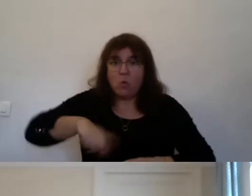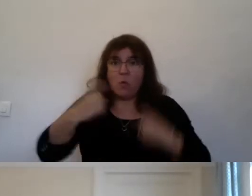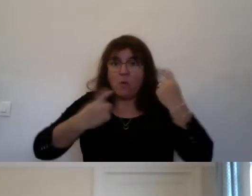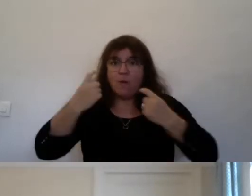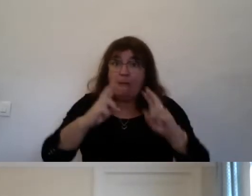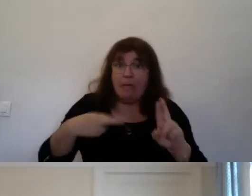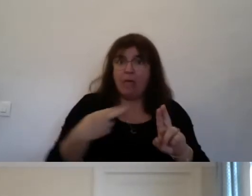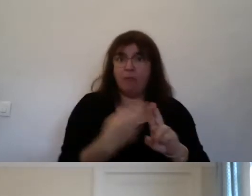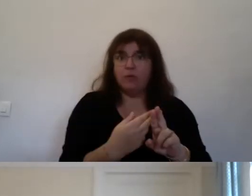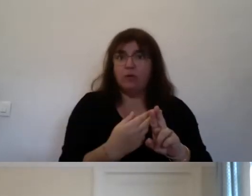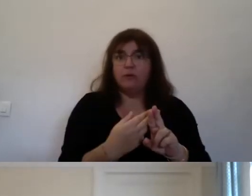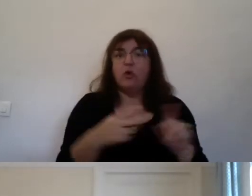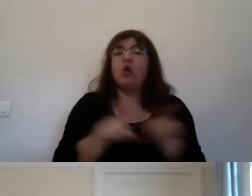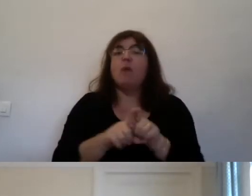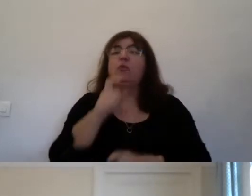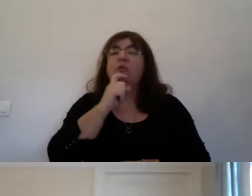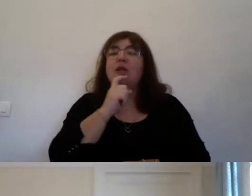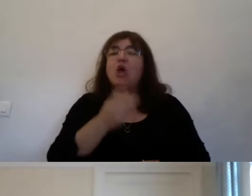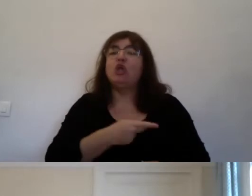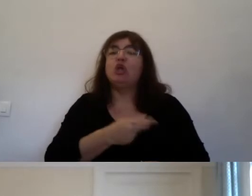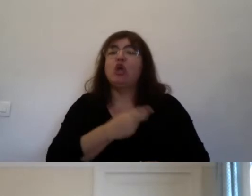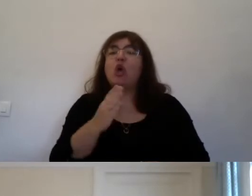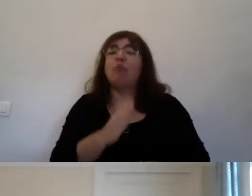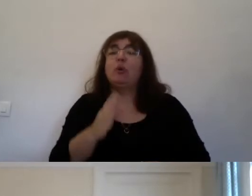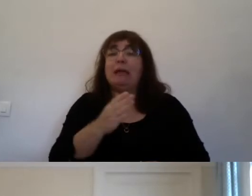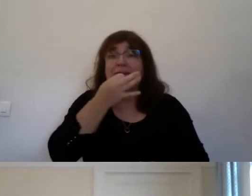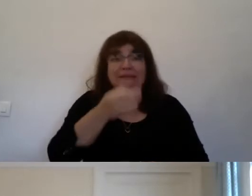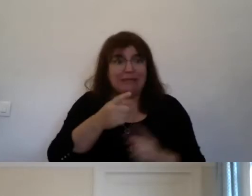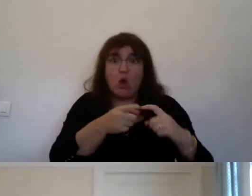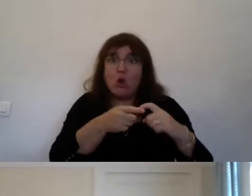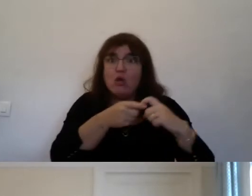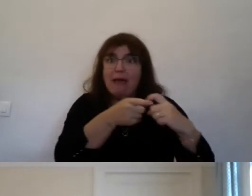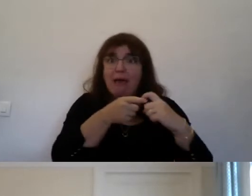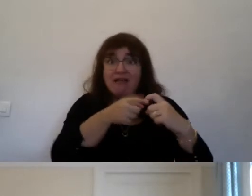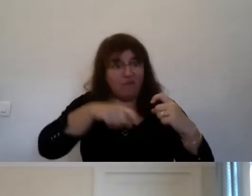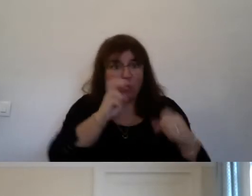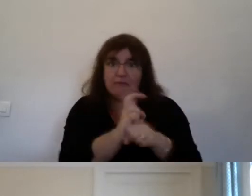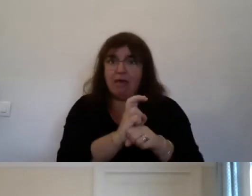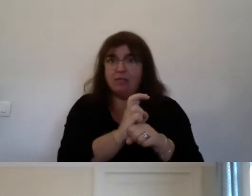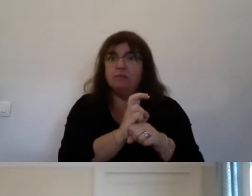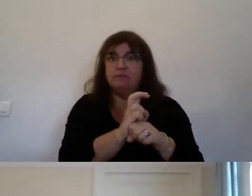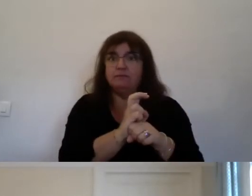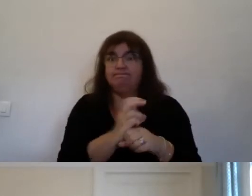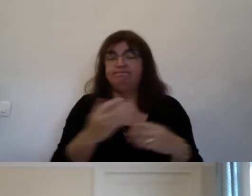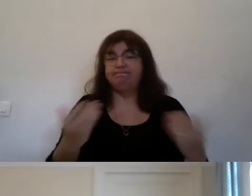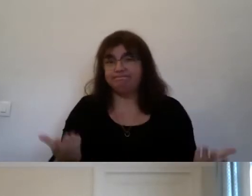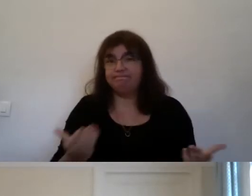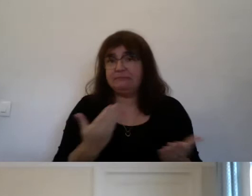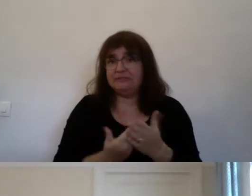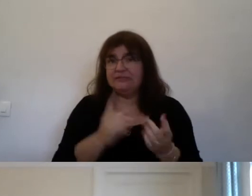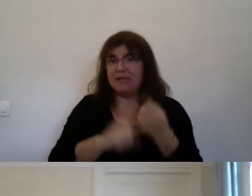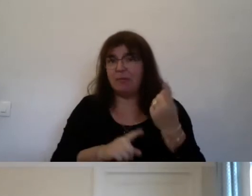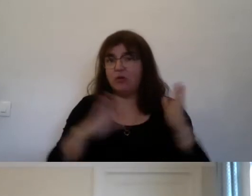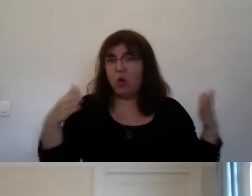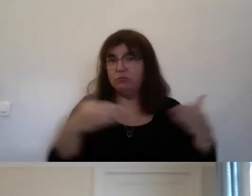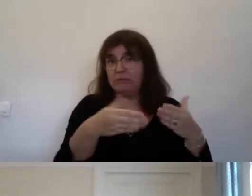le disait le docteur Bruna, continuer à entretenir ce lien, à mobiliser. Et ce temps, effectivement, nous a permis en